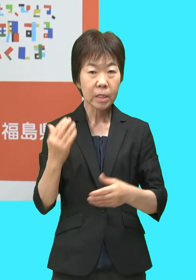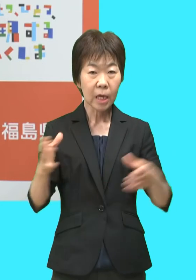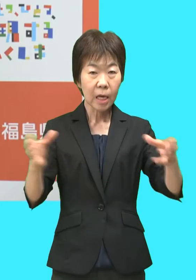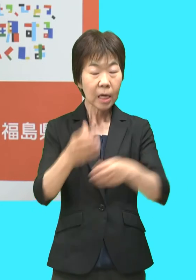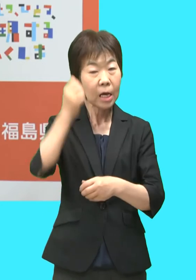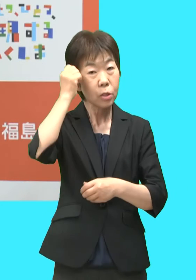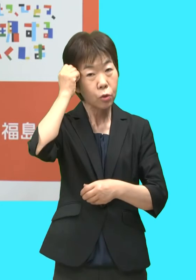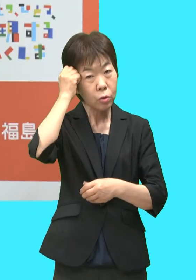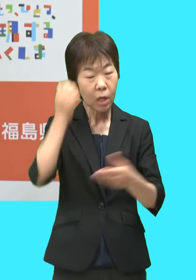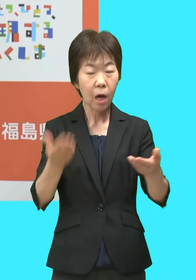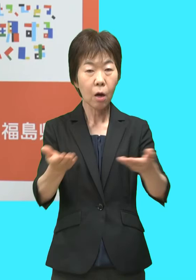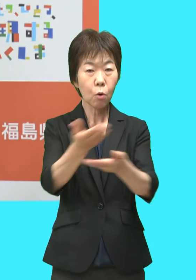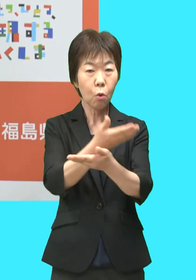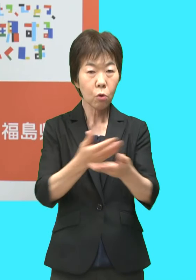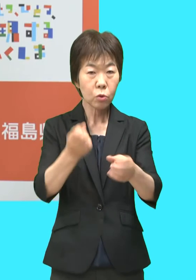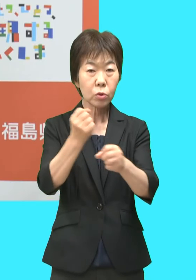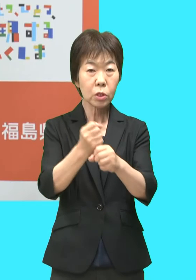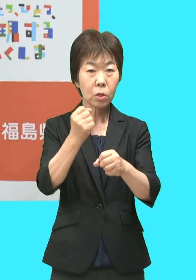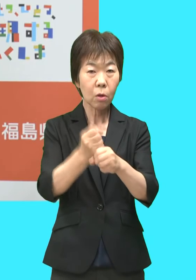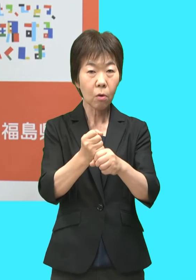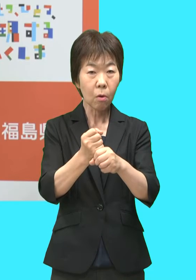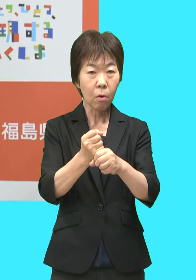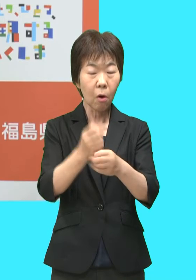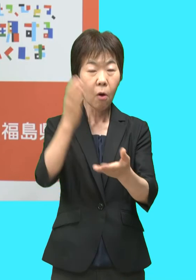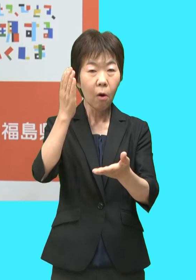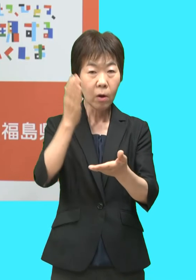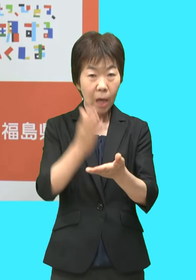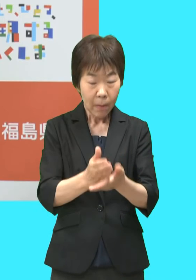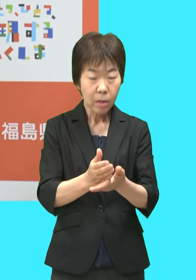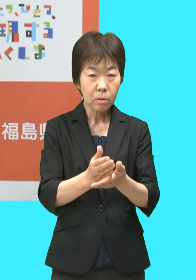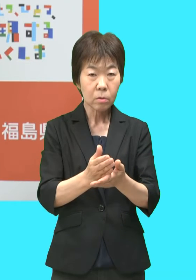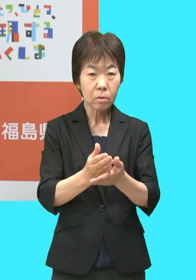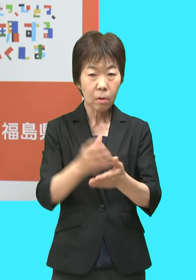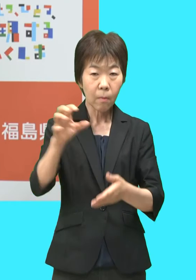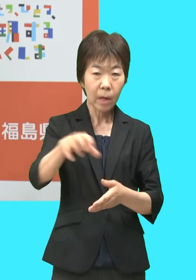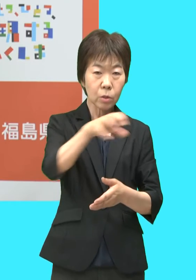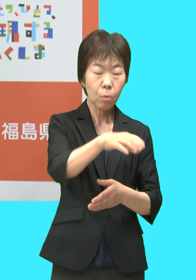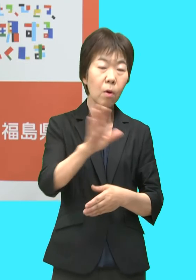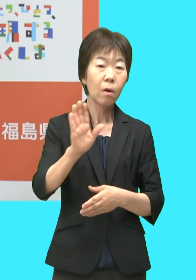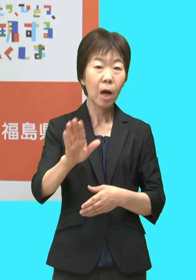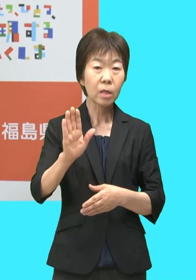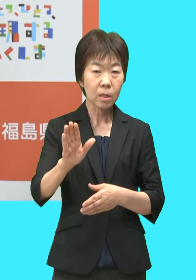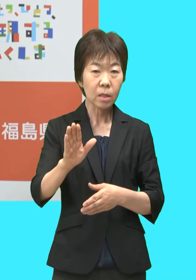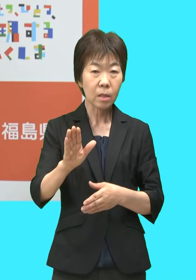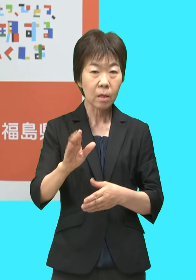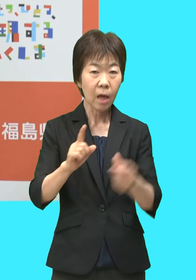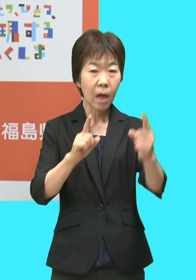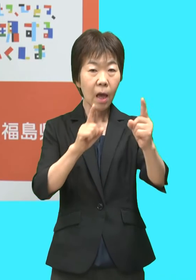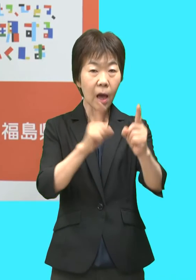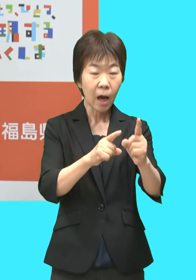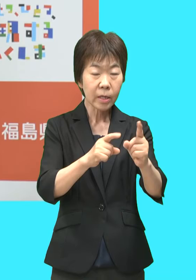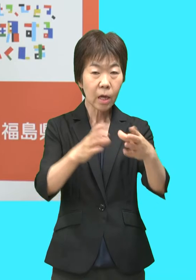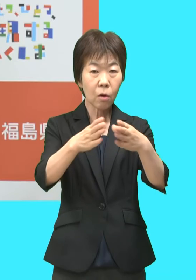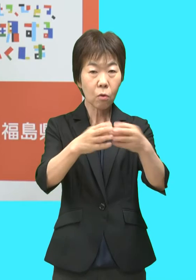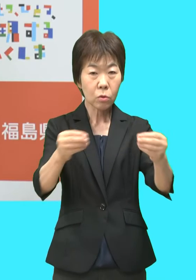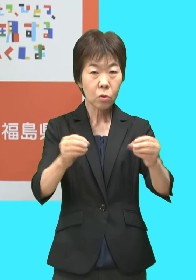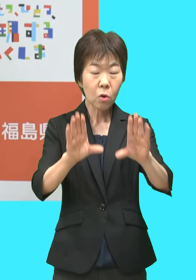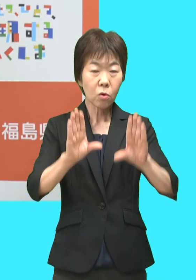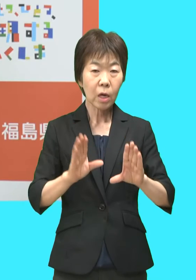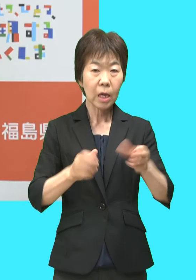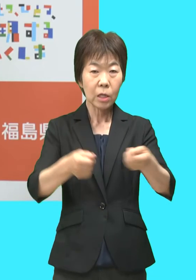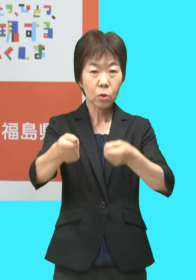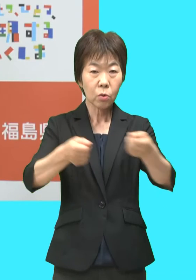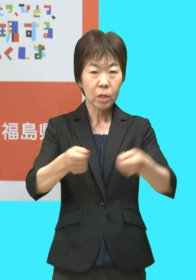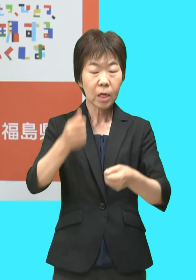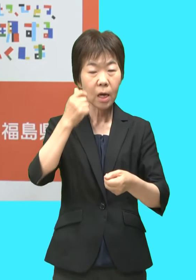や交流事業を見送る市町村が出てきており、相手国との受け入れ調整が難しい状